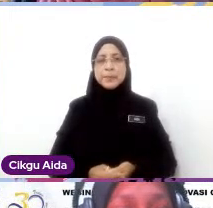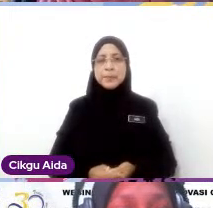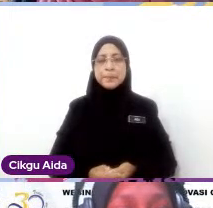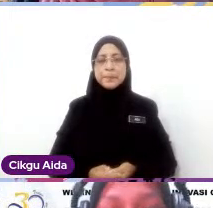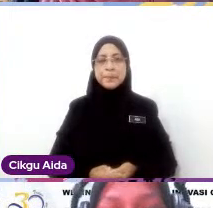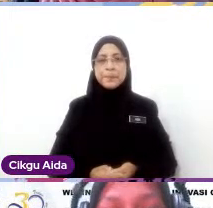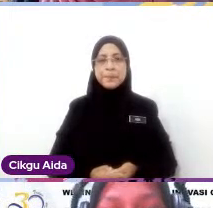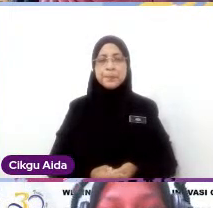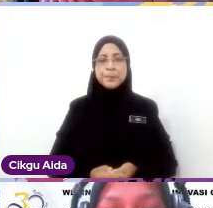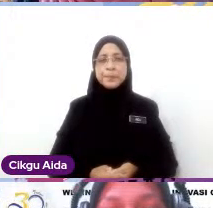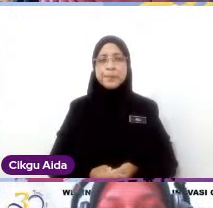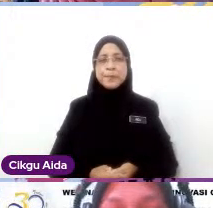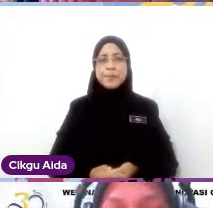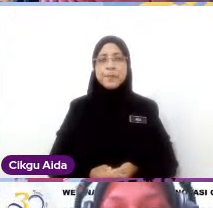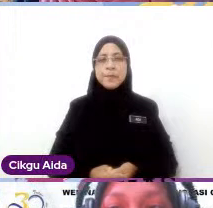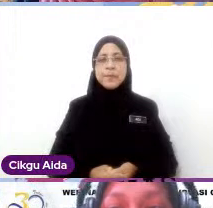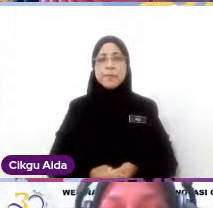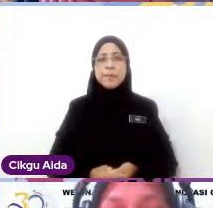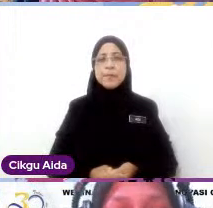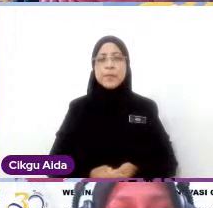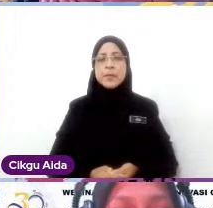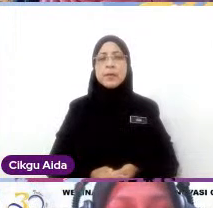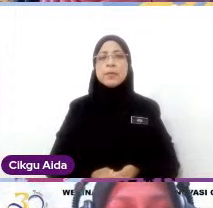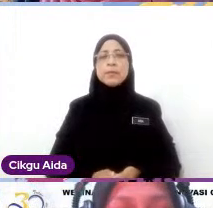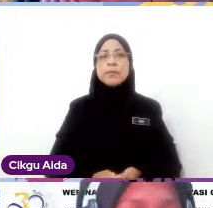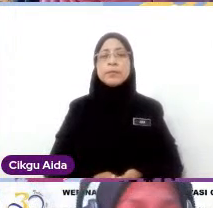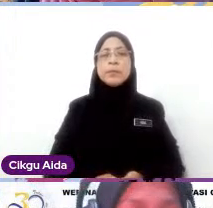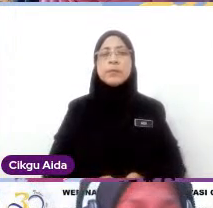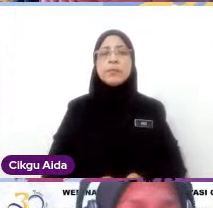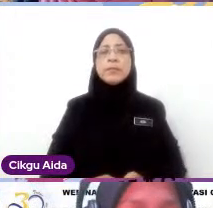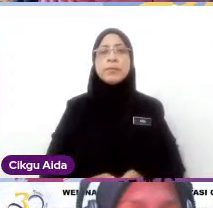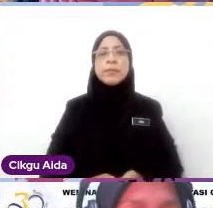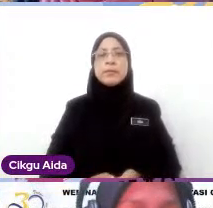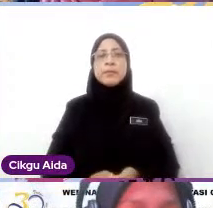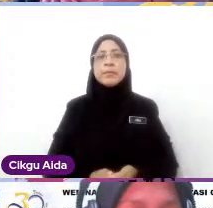Yeah? Tiada soalan yang diajukan.